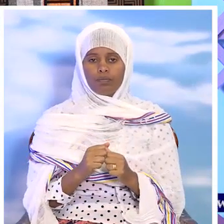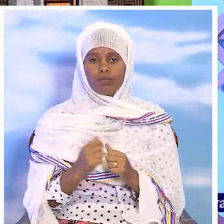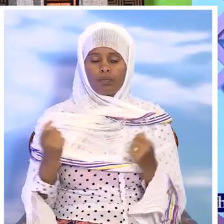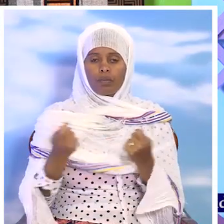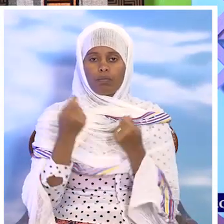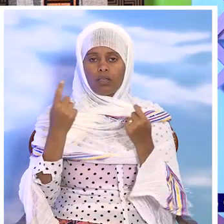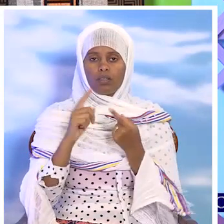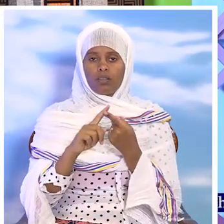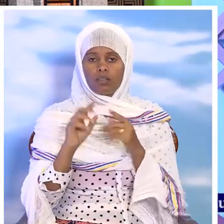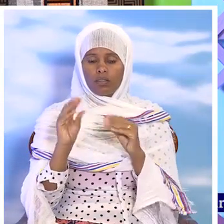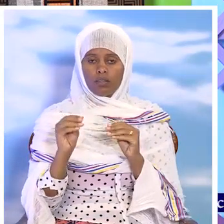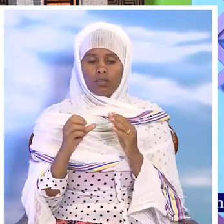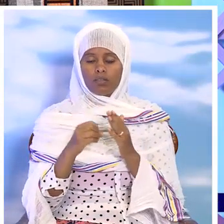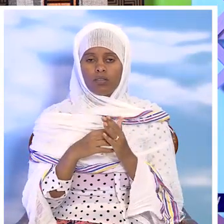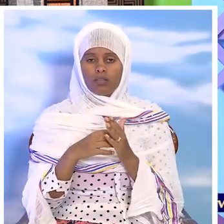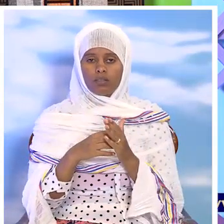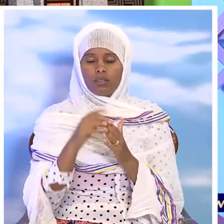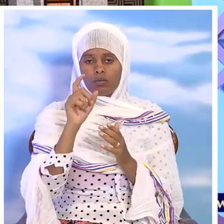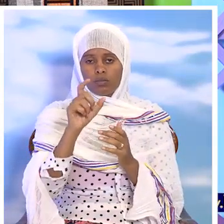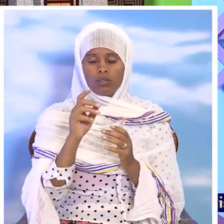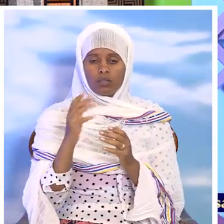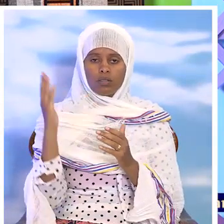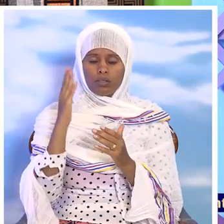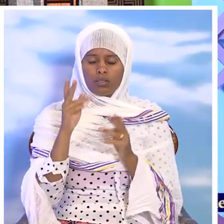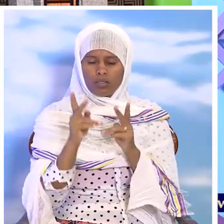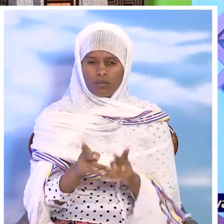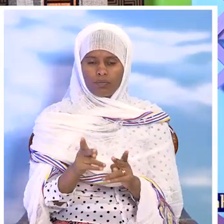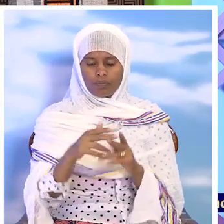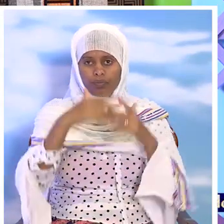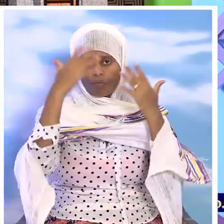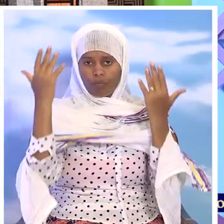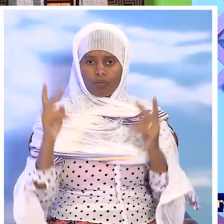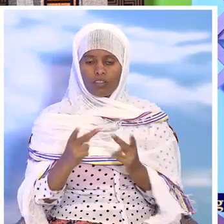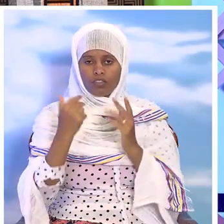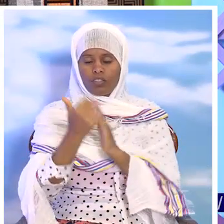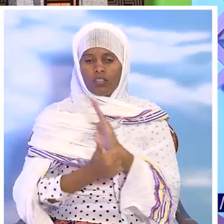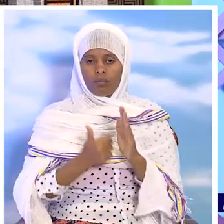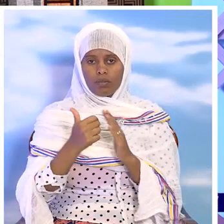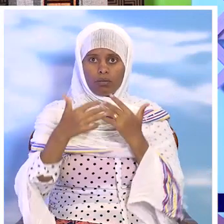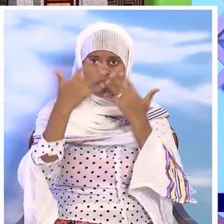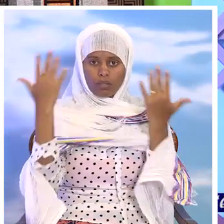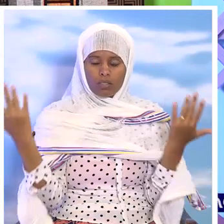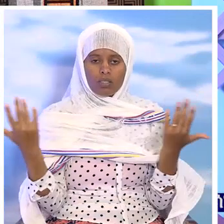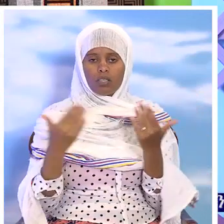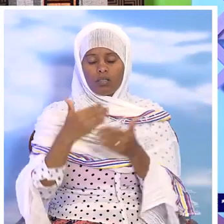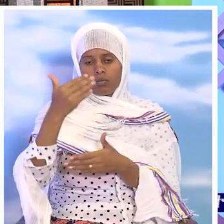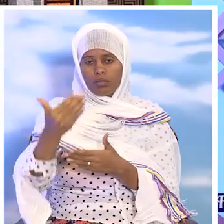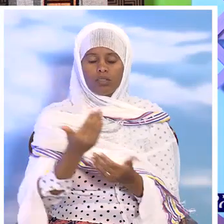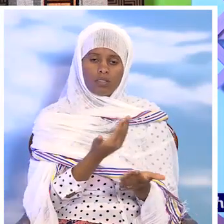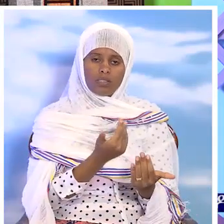በዓላት ሓንቲ እያ ማለት እዩ። ስለዚ ድማ ኣብዚ ግዜ እዚ ድማ ልክዕ ብርሃን ናይ ሓደሽ ዓመት ብርሃን ናይ ብሩህ መፃን